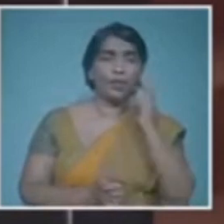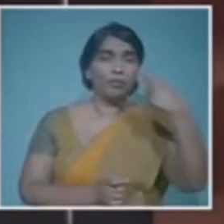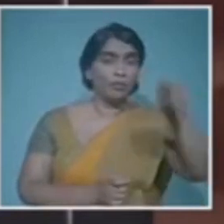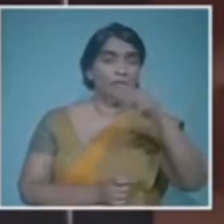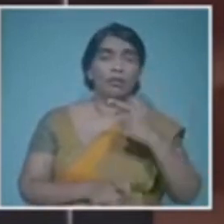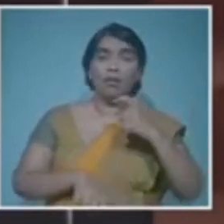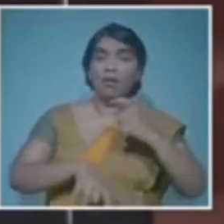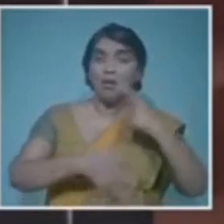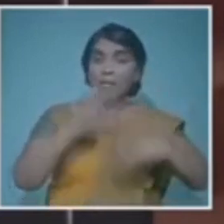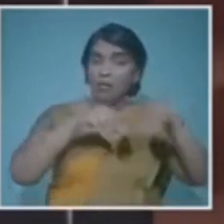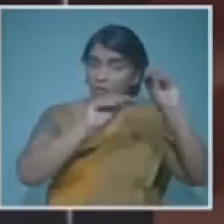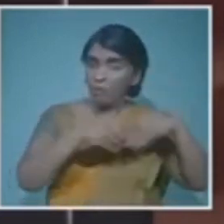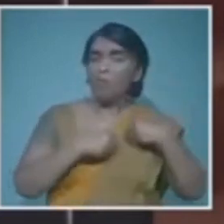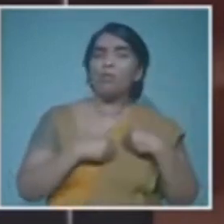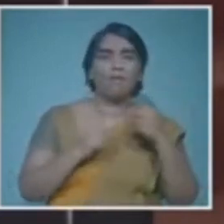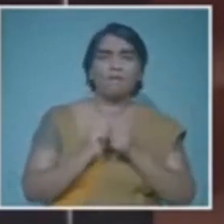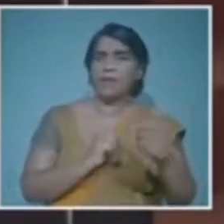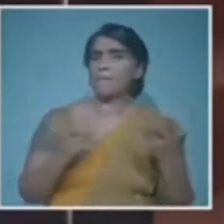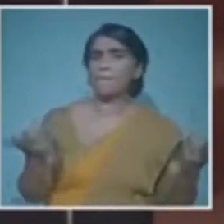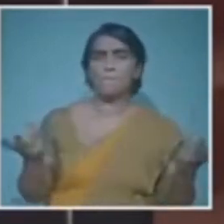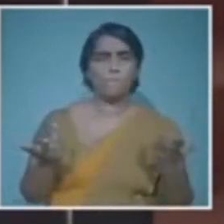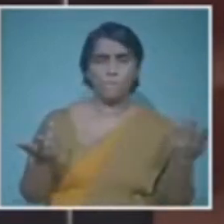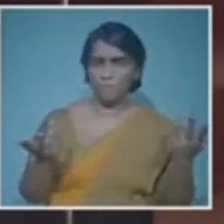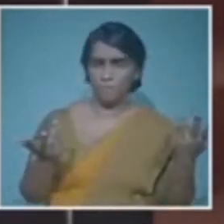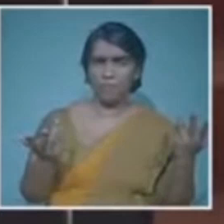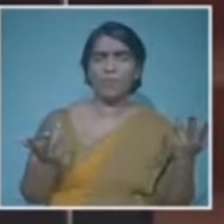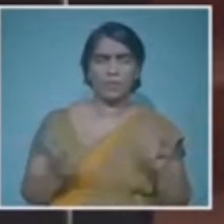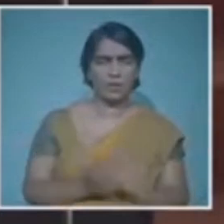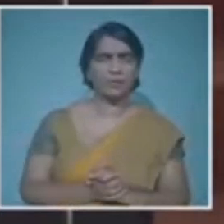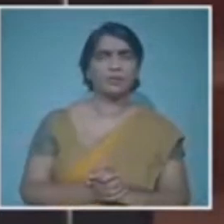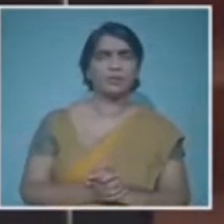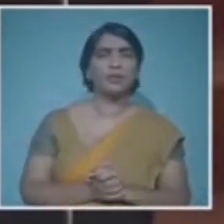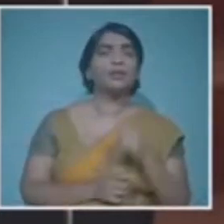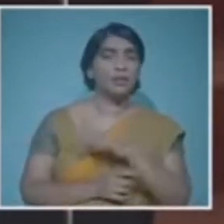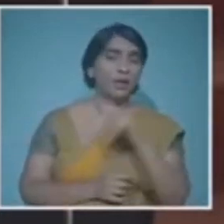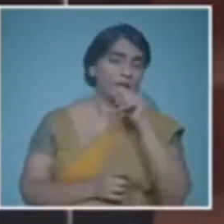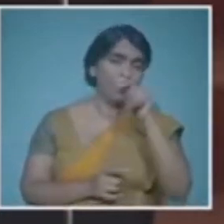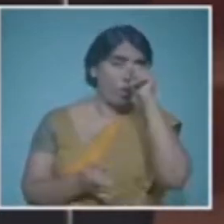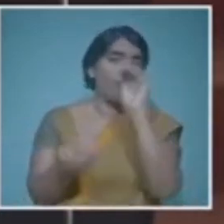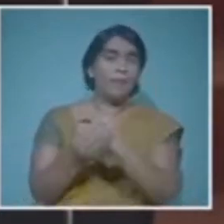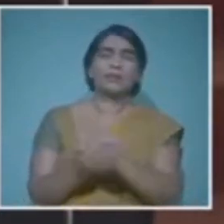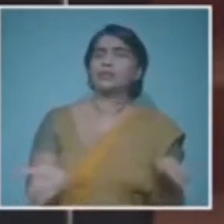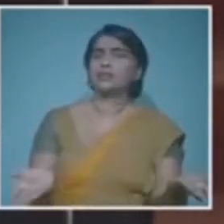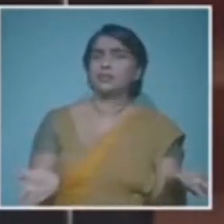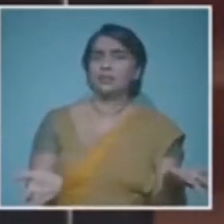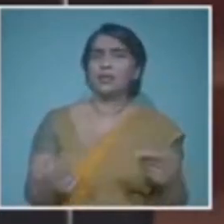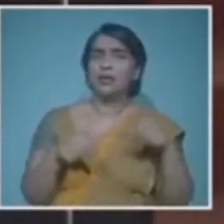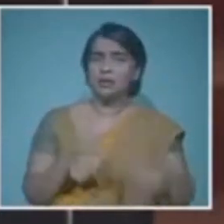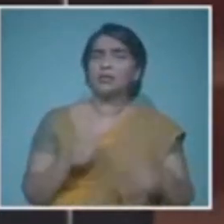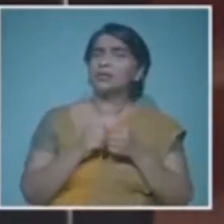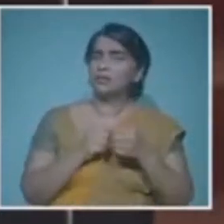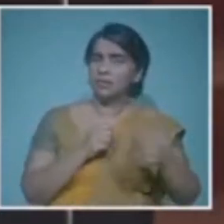සෞභාග්‍ය දැක්ම තියෙන්නේ දේශීය සම්පත් ආරක්ෂා කරනවා කියලා. ඒකනේ හරය දැන් කරගෙන